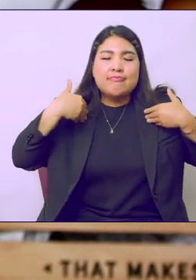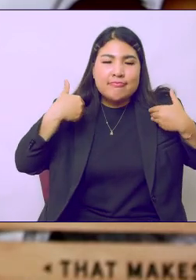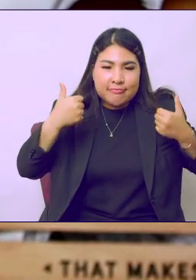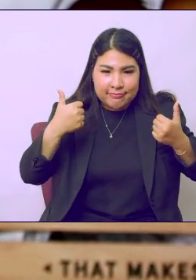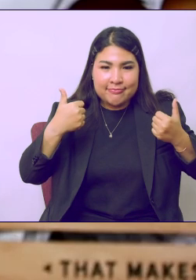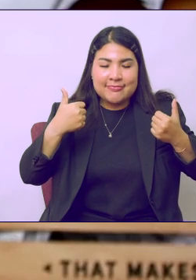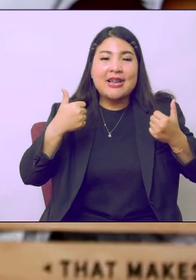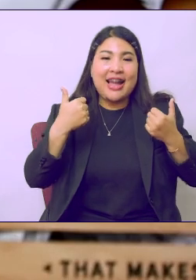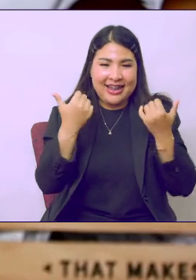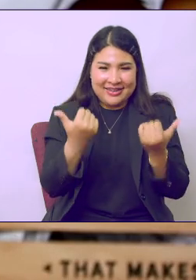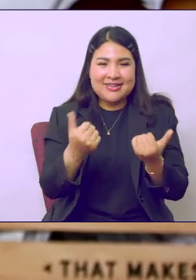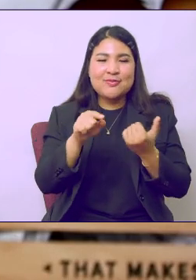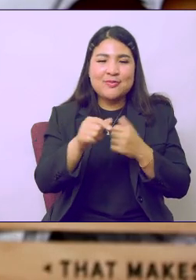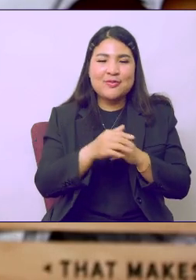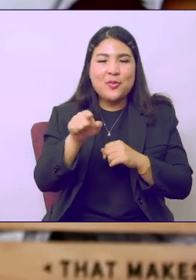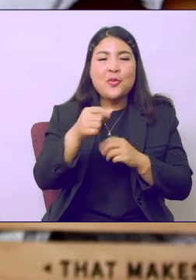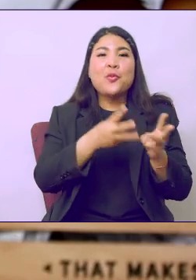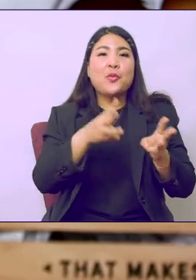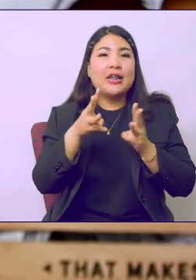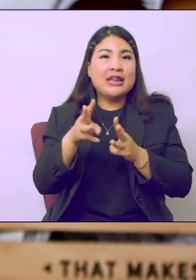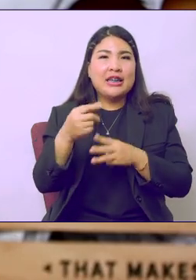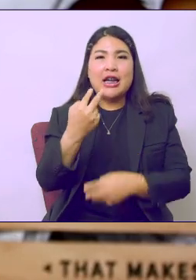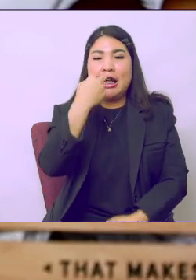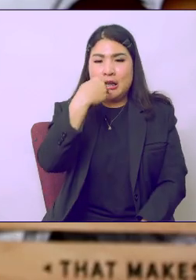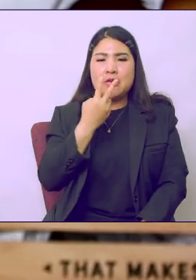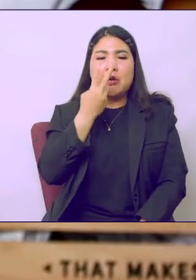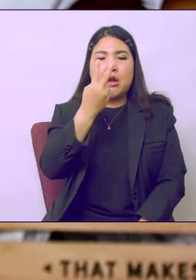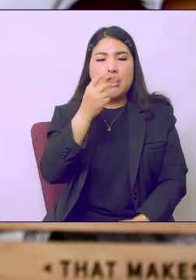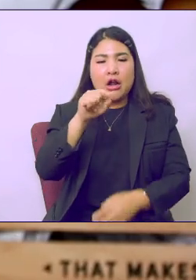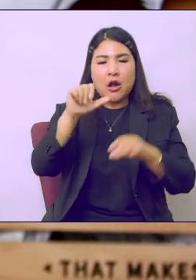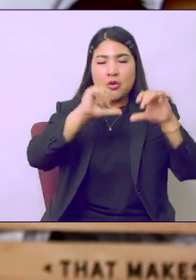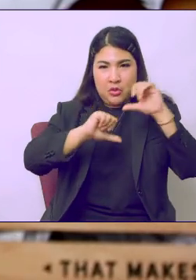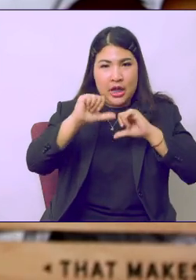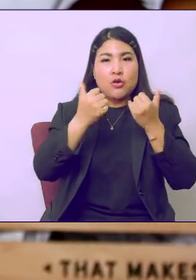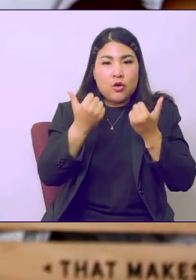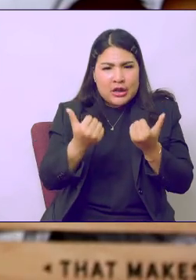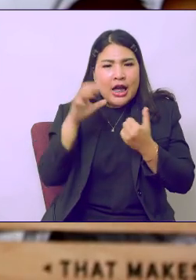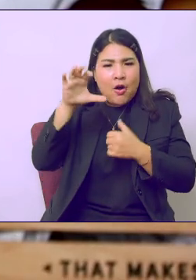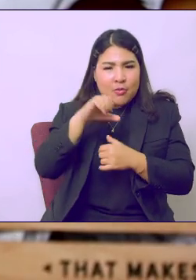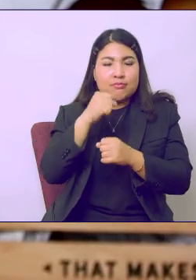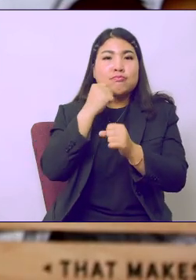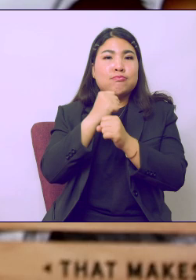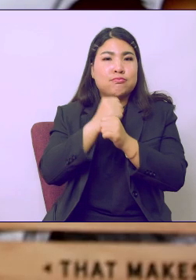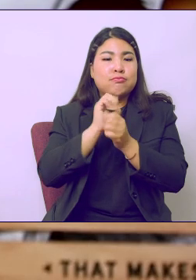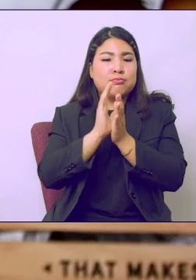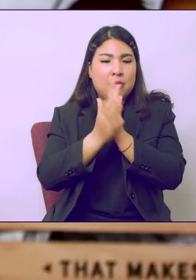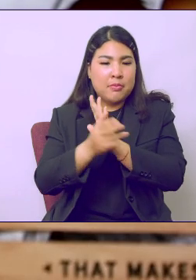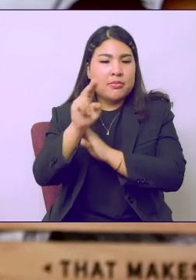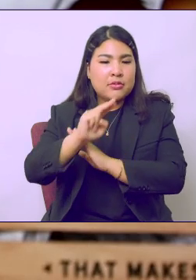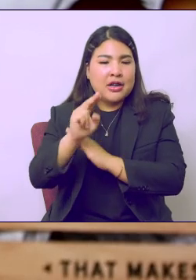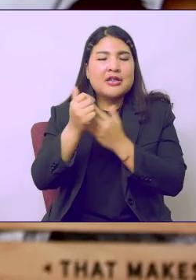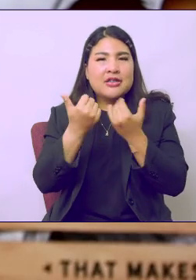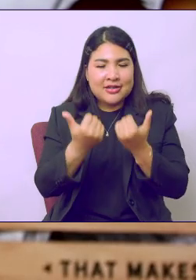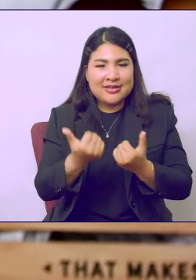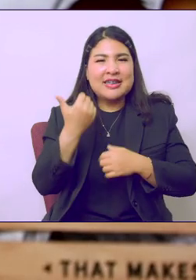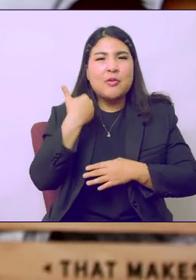เนี่ยครับเราก็เลยนำเนี่ยครับเทคนิคการหายใจทางวิทยาศาสตร์นะครับในปัจจุบันเนี่ยนะครับเข้ามาประยุกต์ก็เลยเรียกว่า breeding Exercise